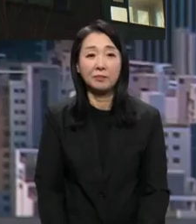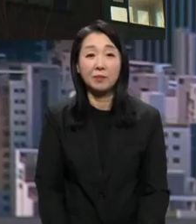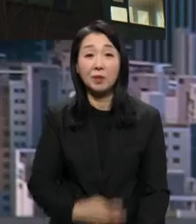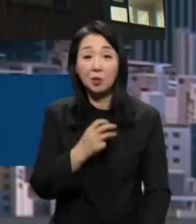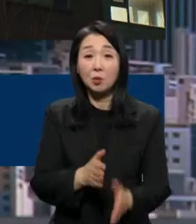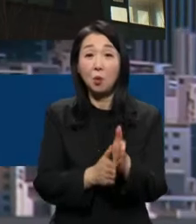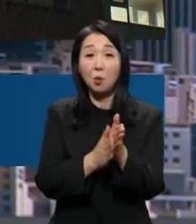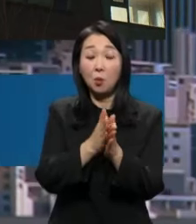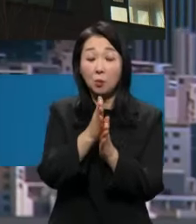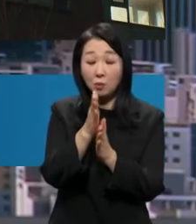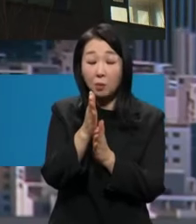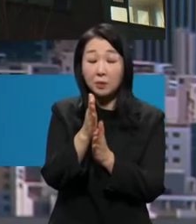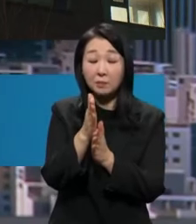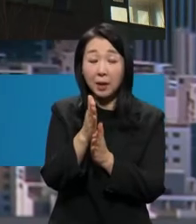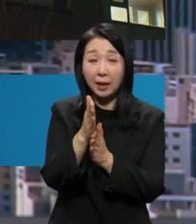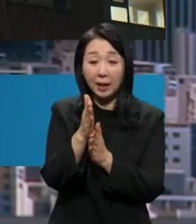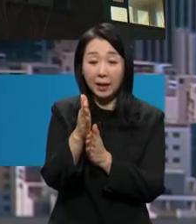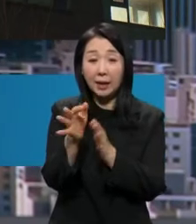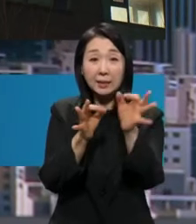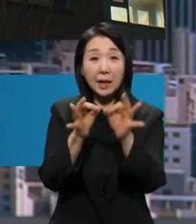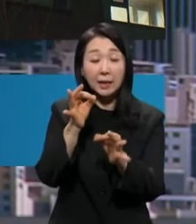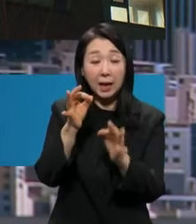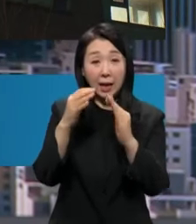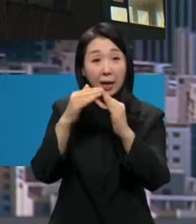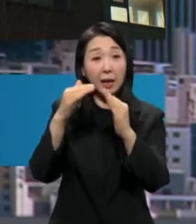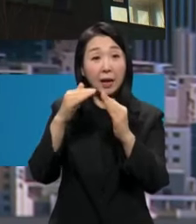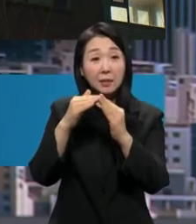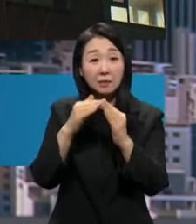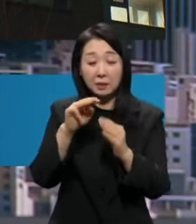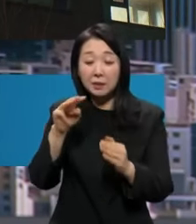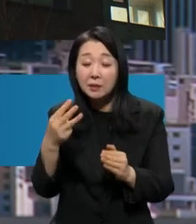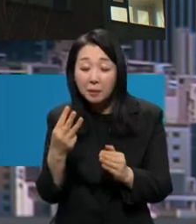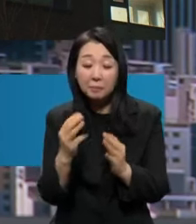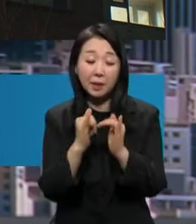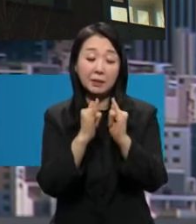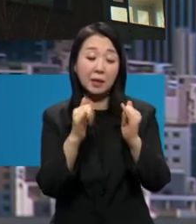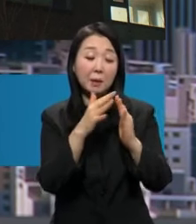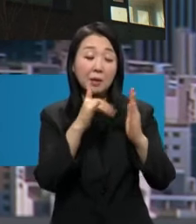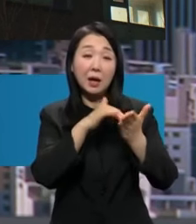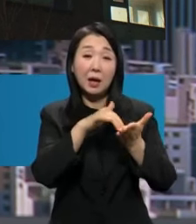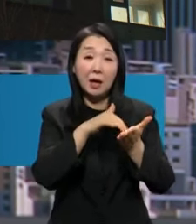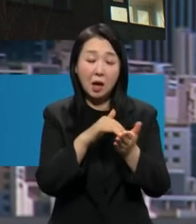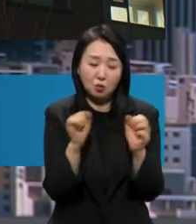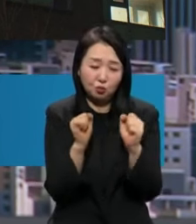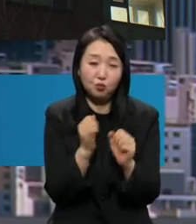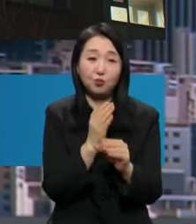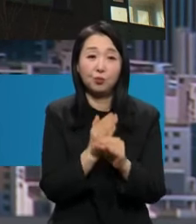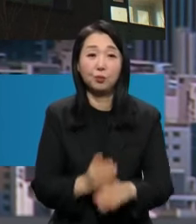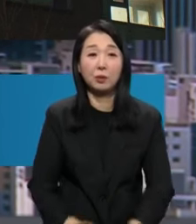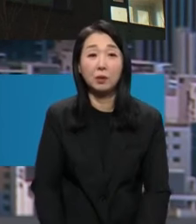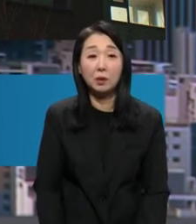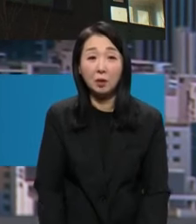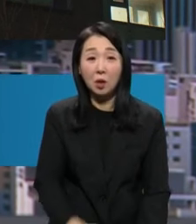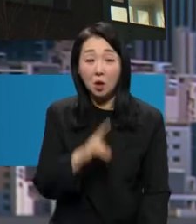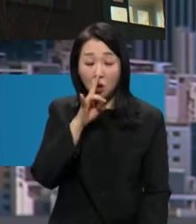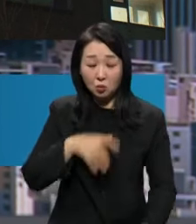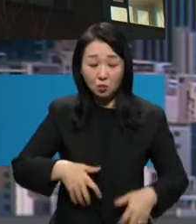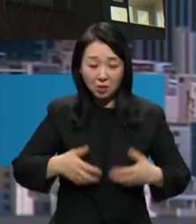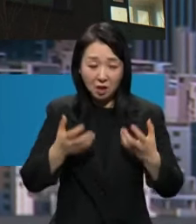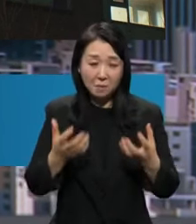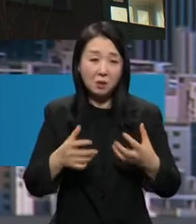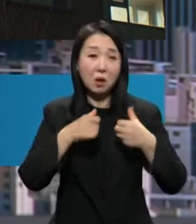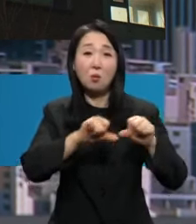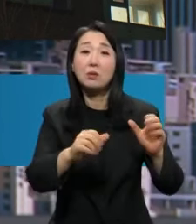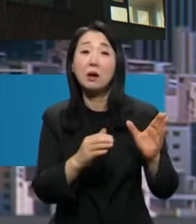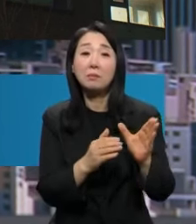서울 도심의 한 오피스텔에서 300세대 가까운 주민들이 며칠째 추위에 떨고 있습니다. 중앙 난방기가 고장이